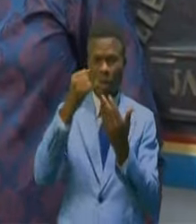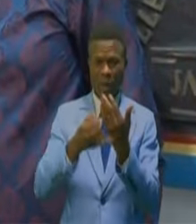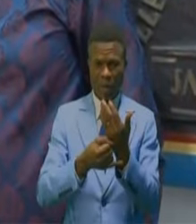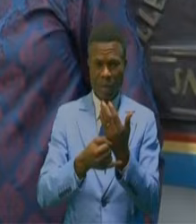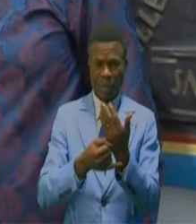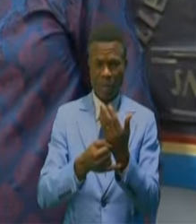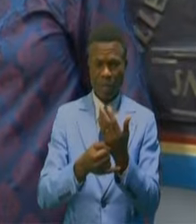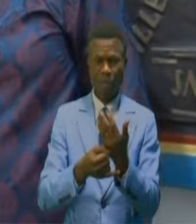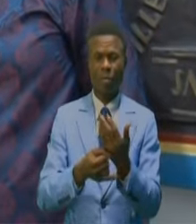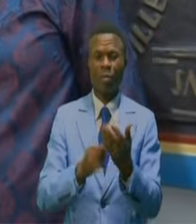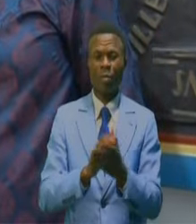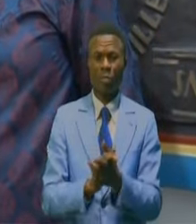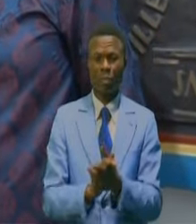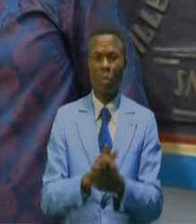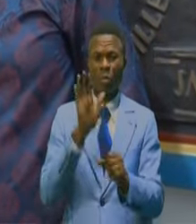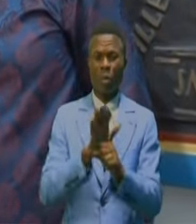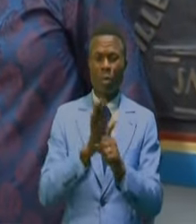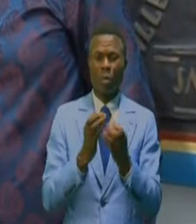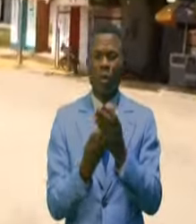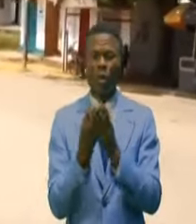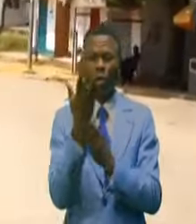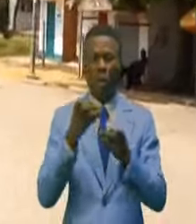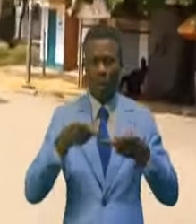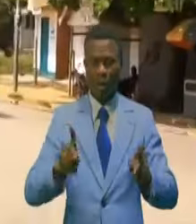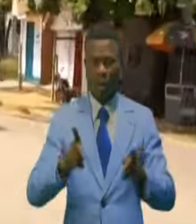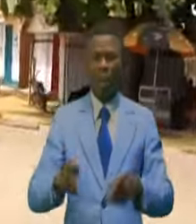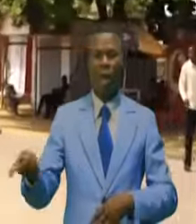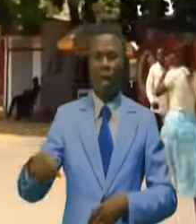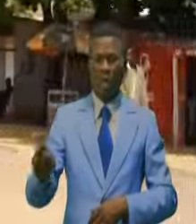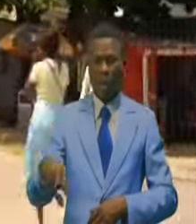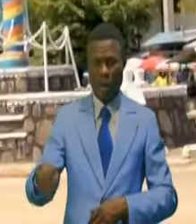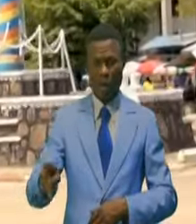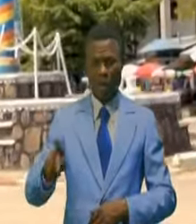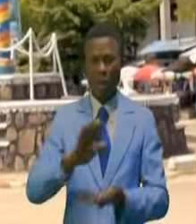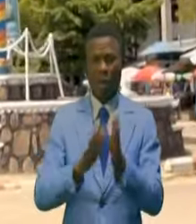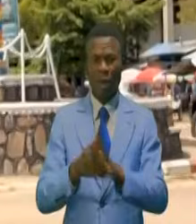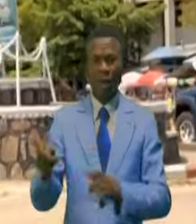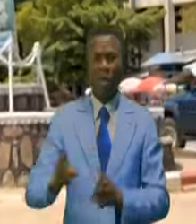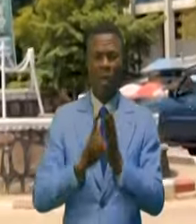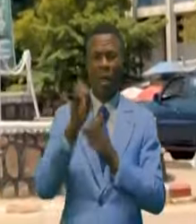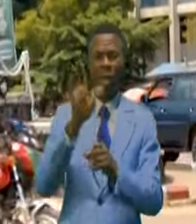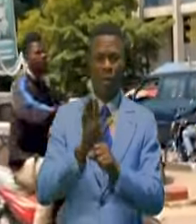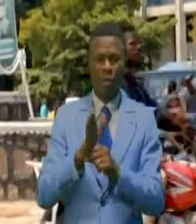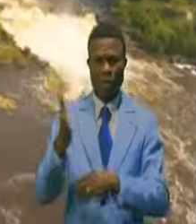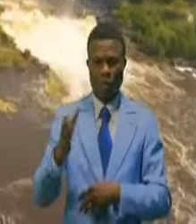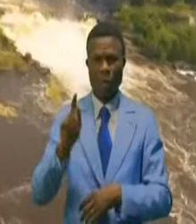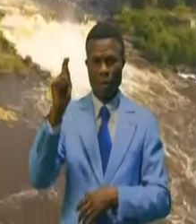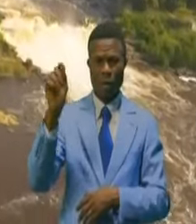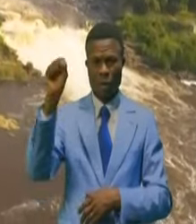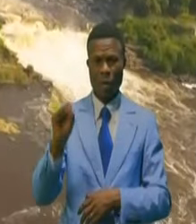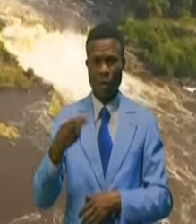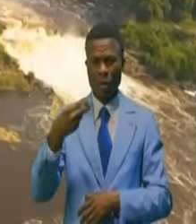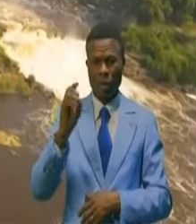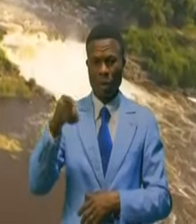projets. C'est en fait une chaîne de production qui va permettre à la Tchopo d'être une province plus développée. La Tchopo